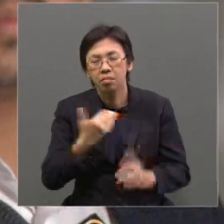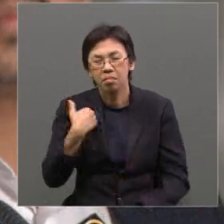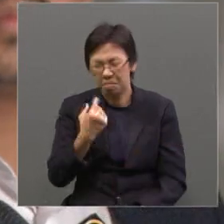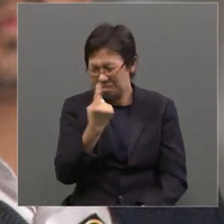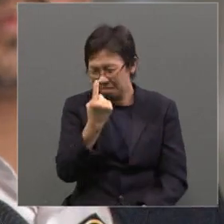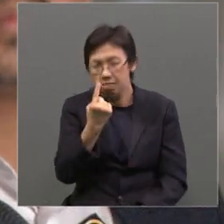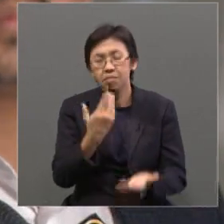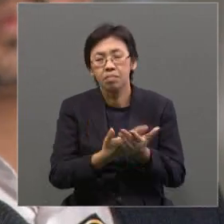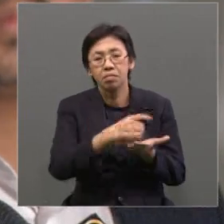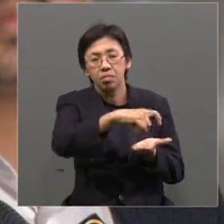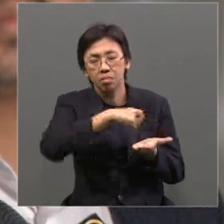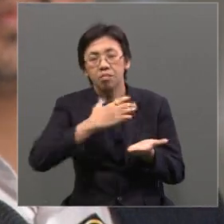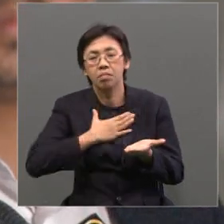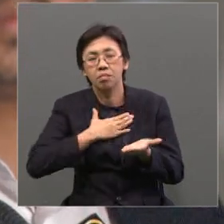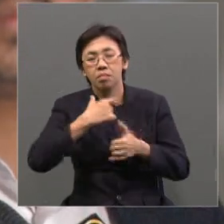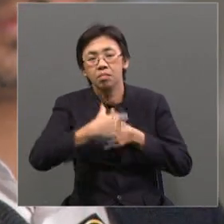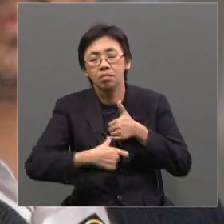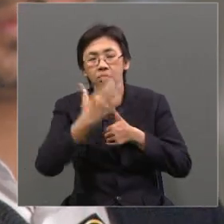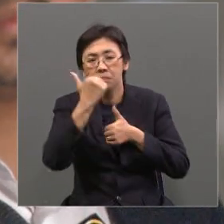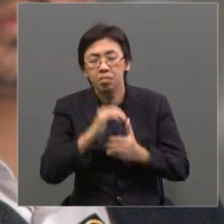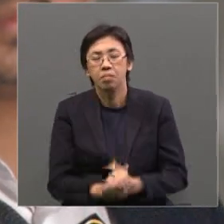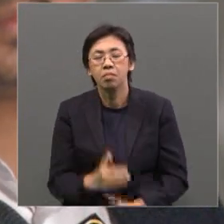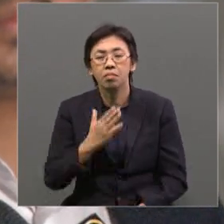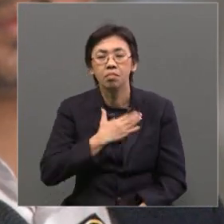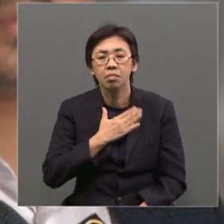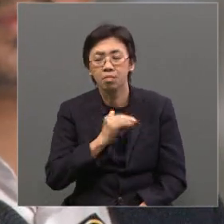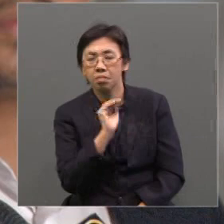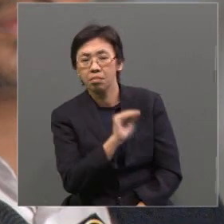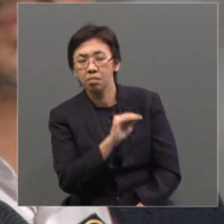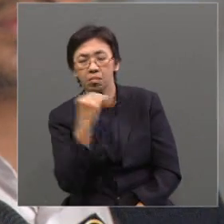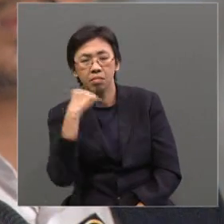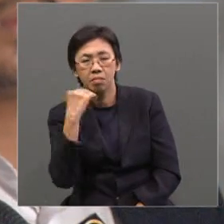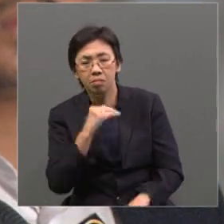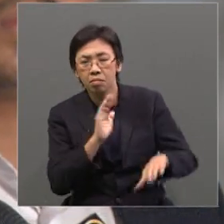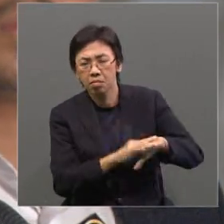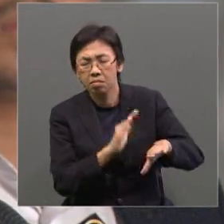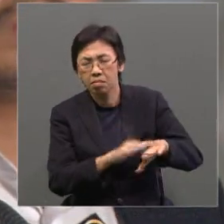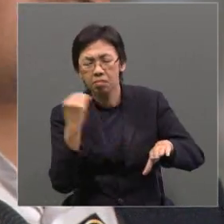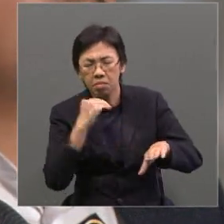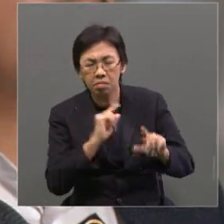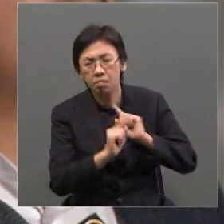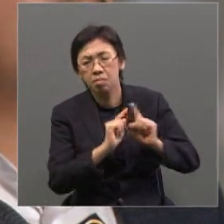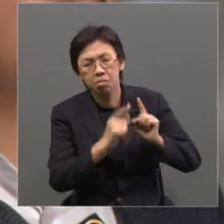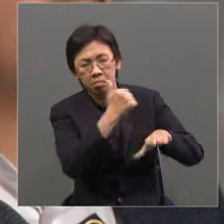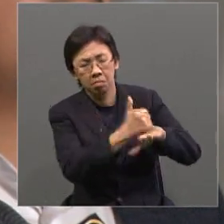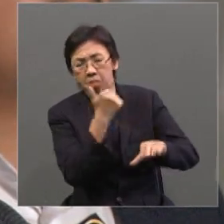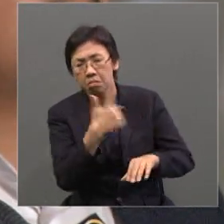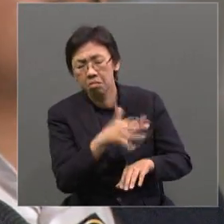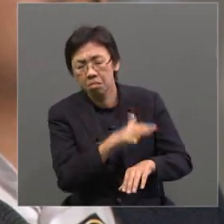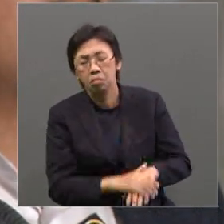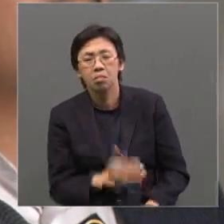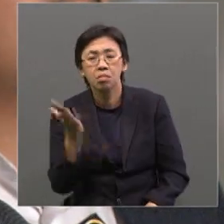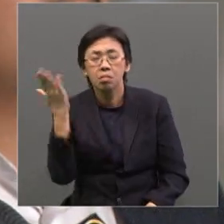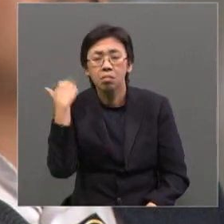เท่านั้นเองที่โอนมาให้ที่ผมเพราะว่ามันเกิดจากการที่ผมทวงถามไปเยอะมากแล้วผมก็ตามไปเยอะมากเพราะว่าติดต่อเจ้าตัวไม่ได้เพราะตอน